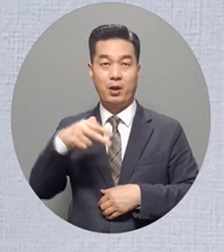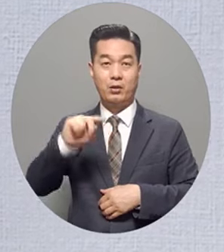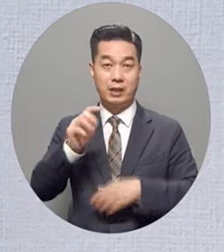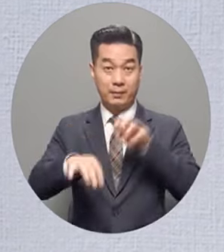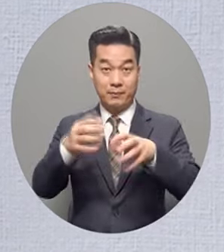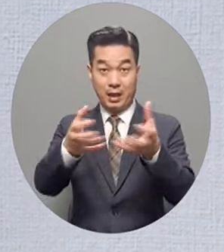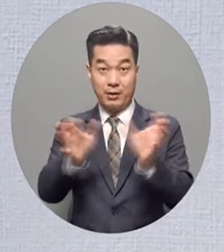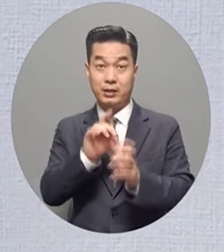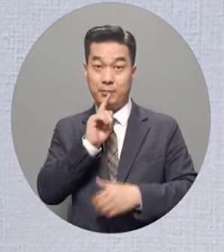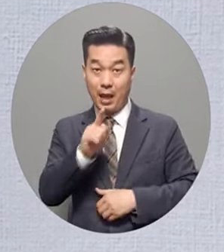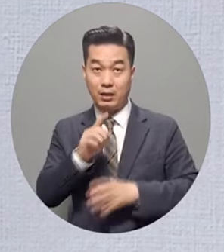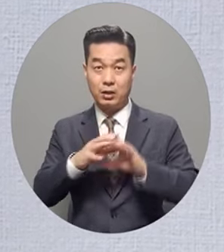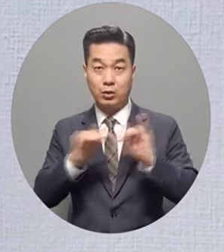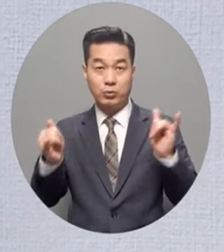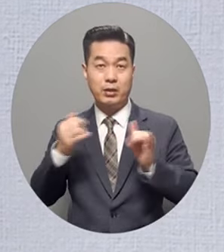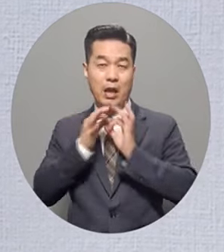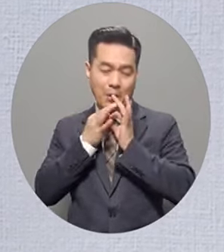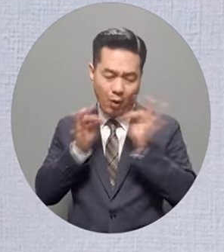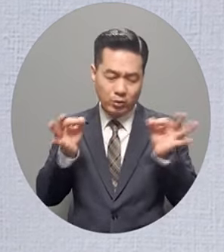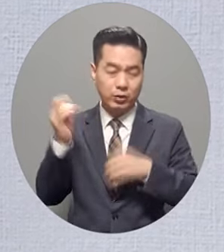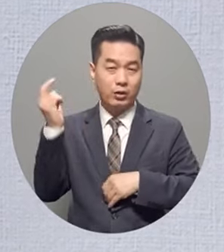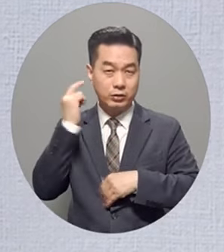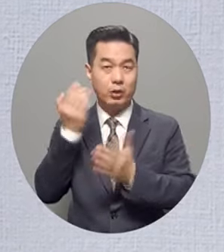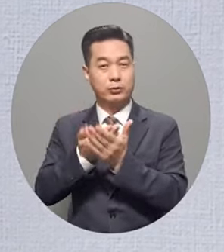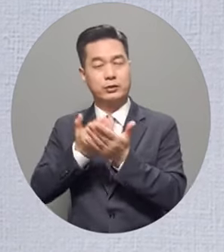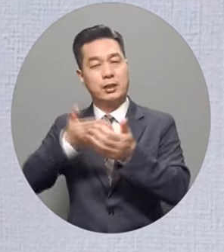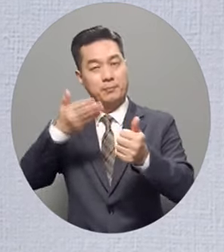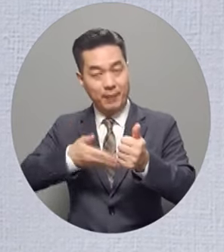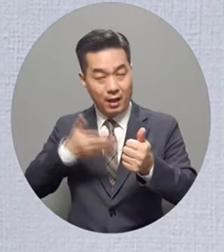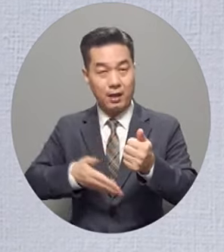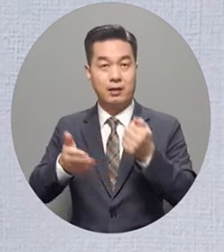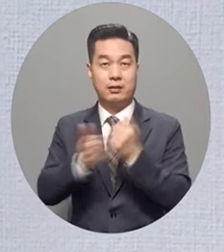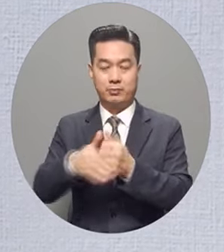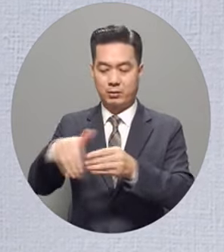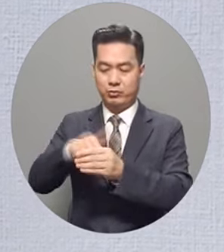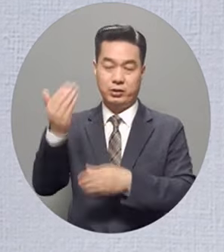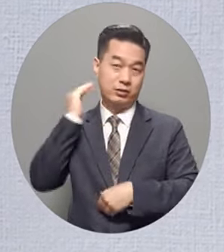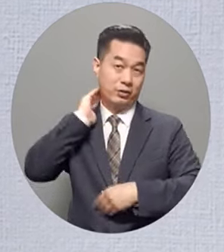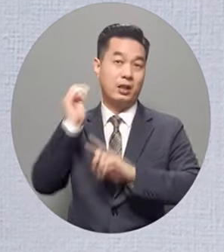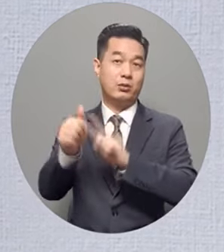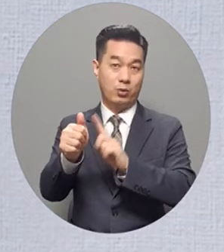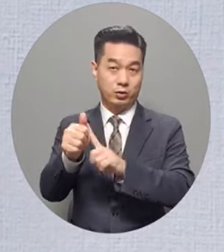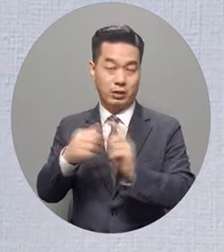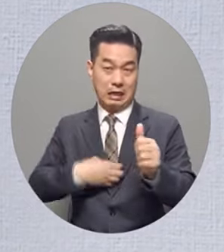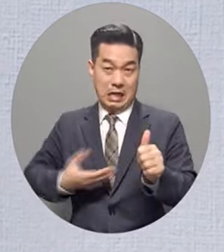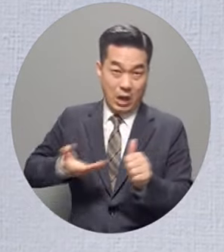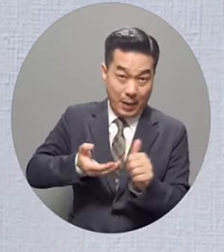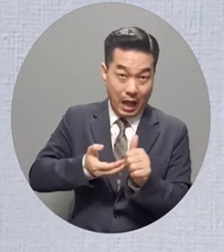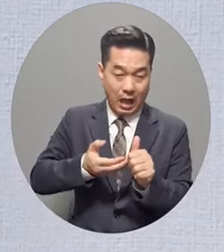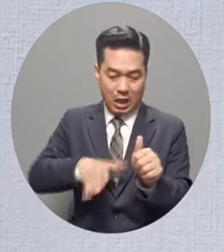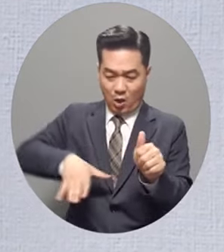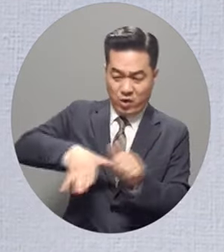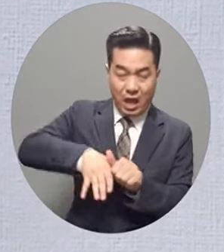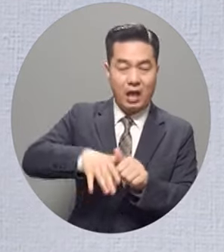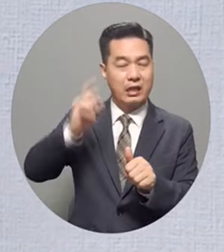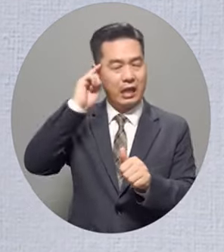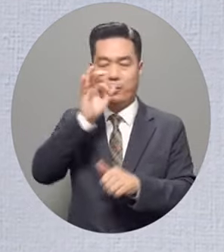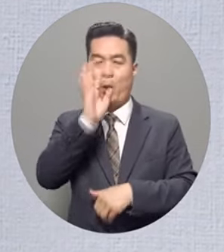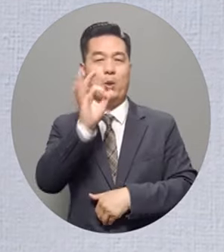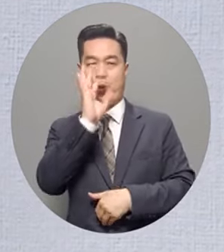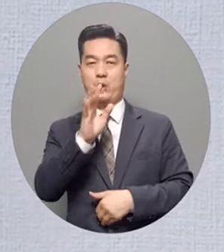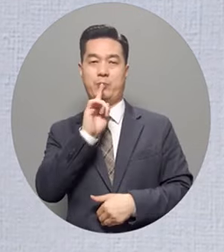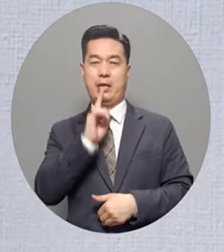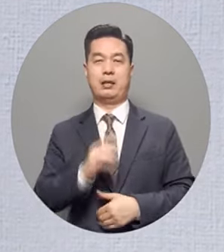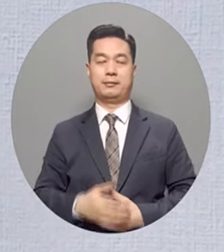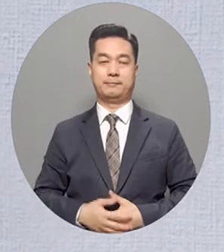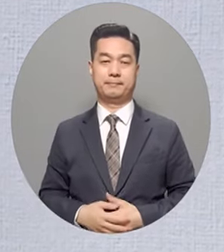발언은 국민의 목소리로 들어주시기 바란다며 문재인 전 대통령을 협박하거나 위해를 하려는 의도는